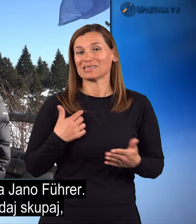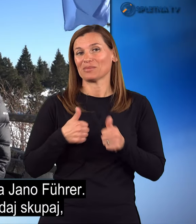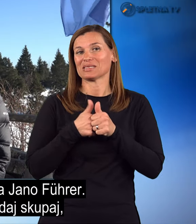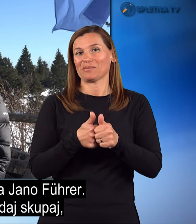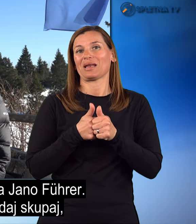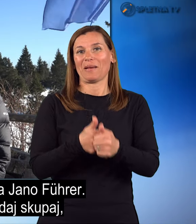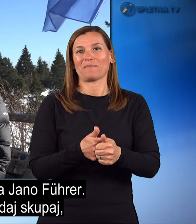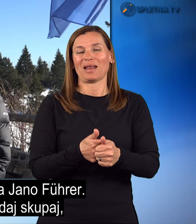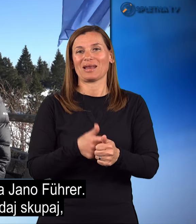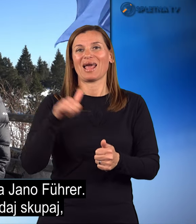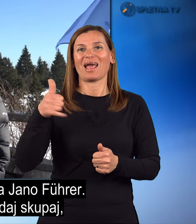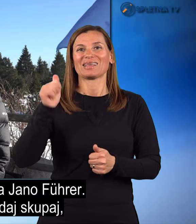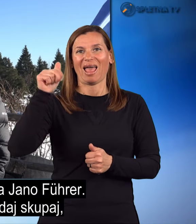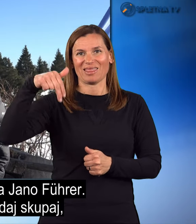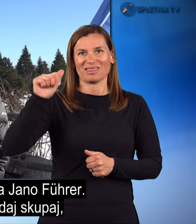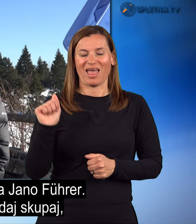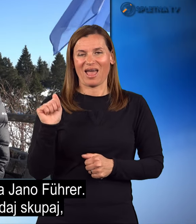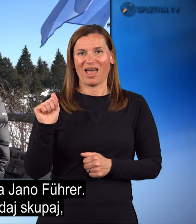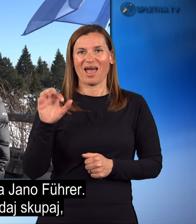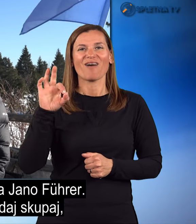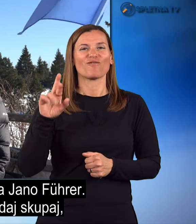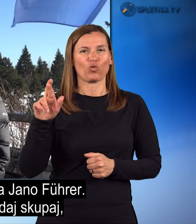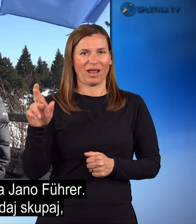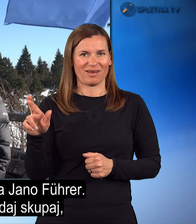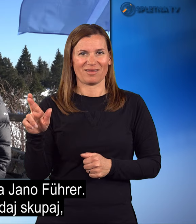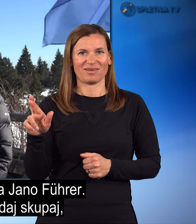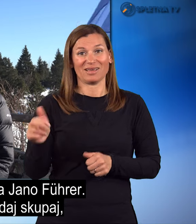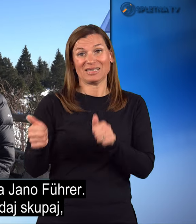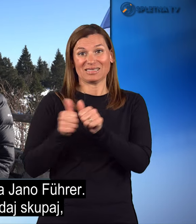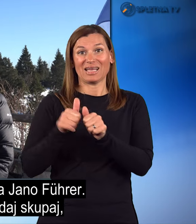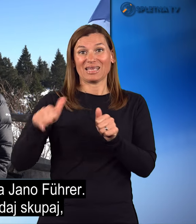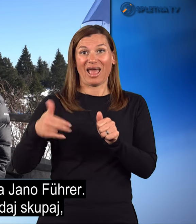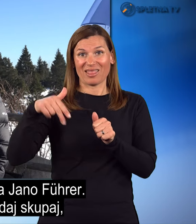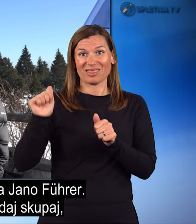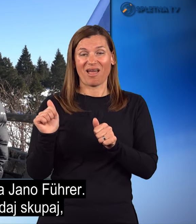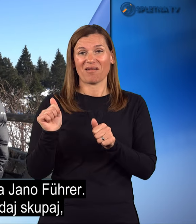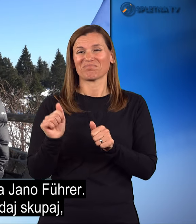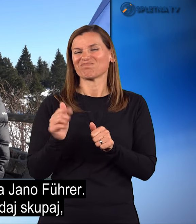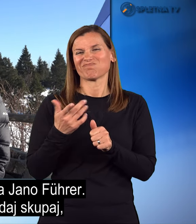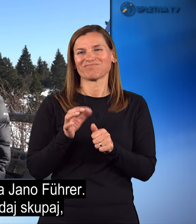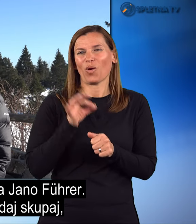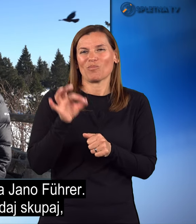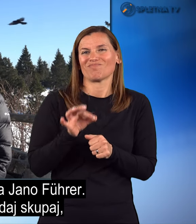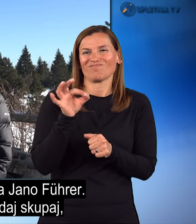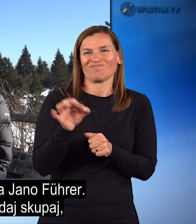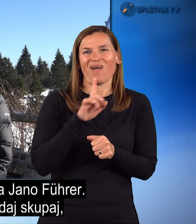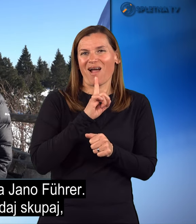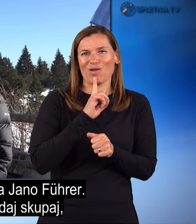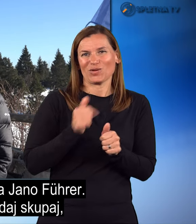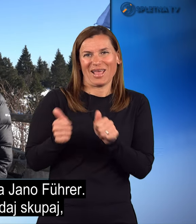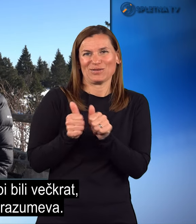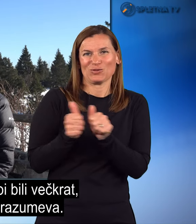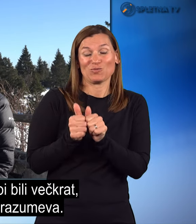Danes sem spremljala Jano Führer. Z Jano sva malo kdaj